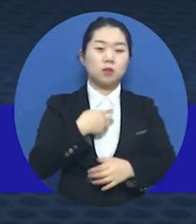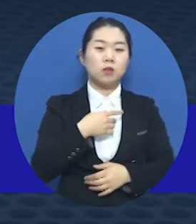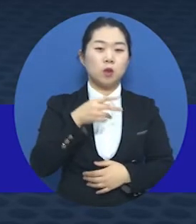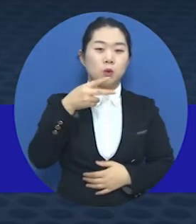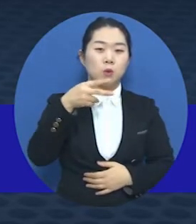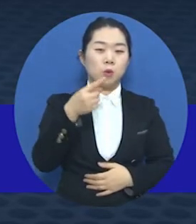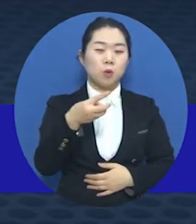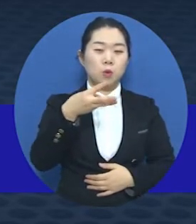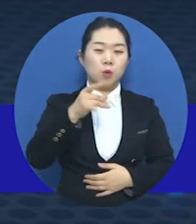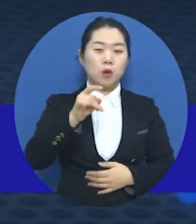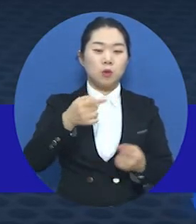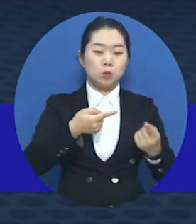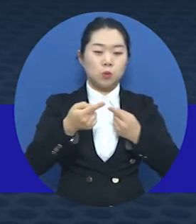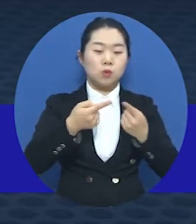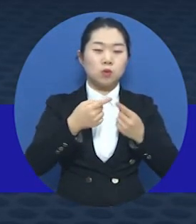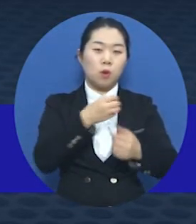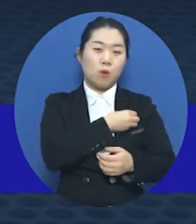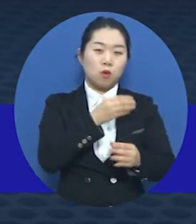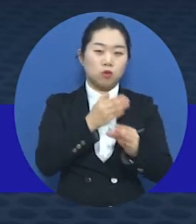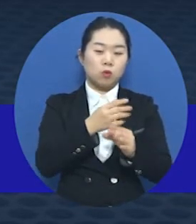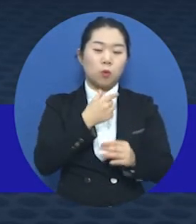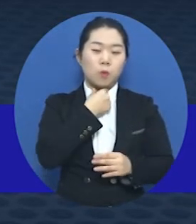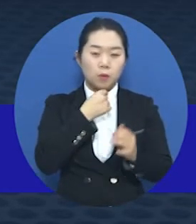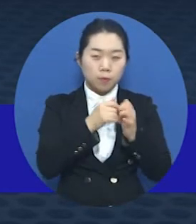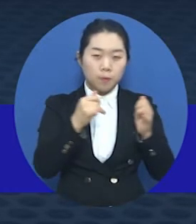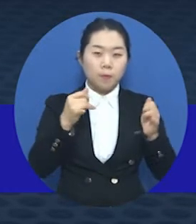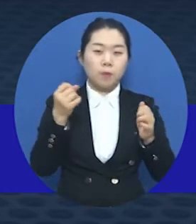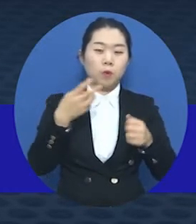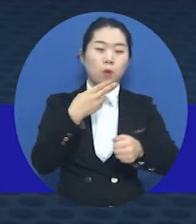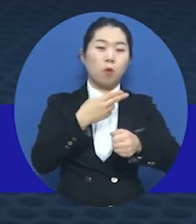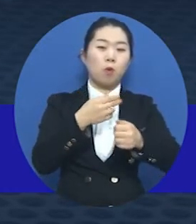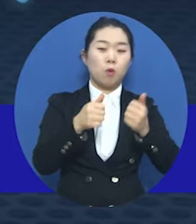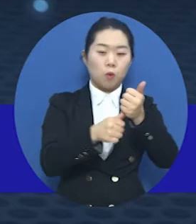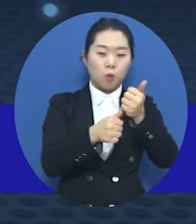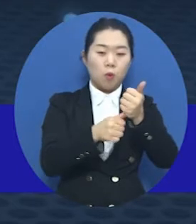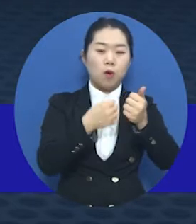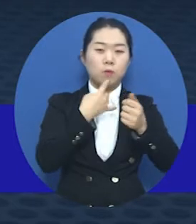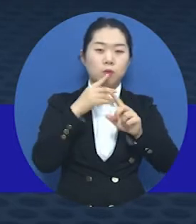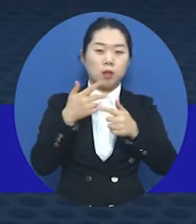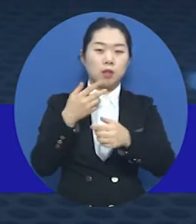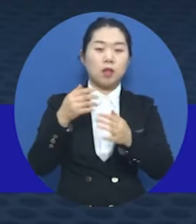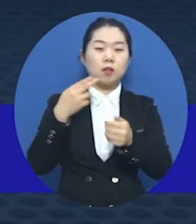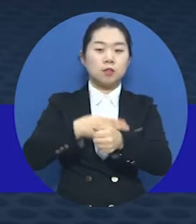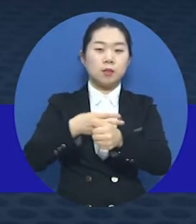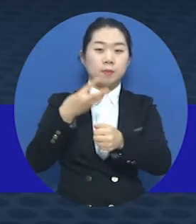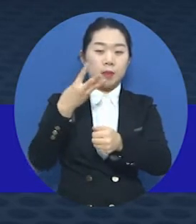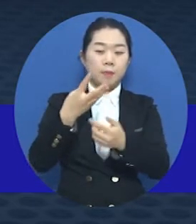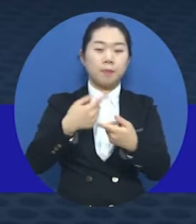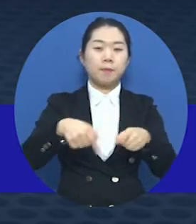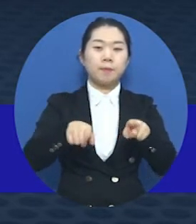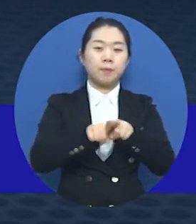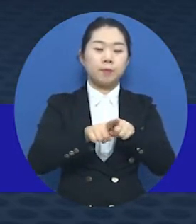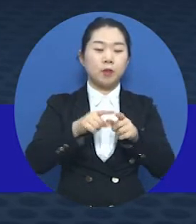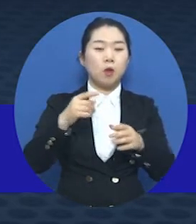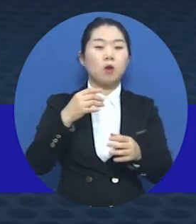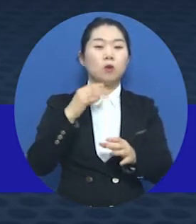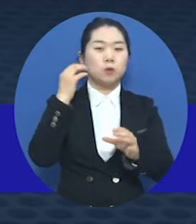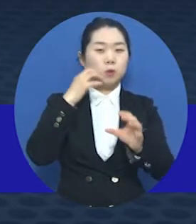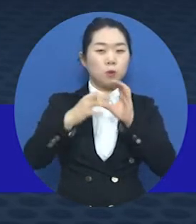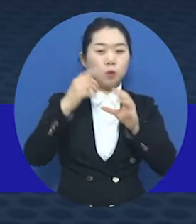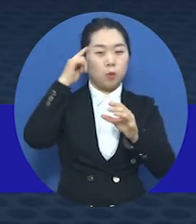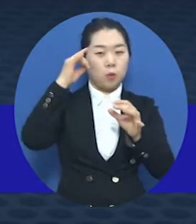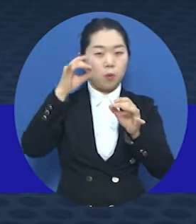힐링 블루밴드 동아리 및 솔리언 또래조정 회원 중 희망자와 교감 외 3명의 선생님이 참여한